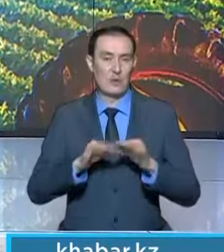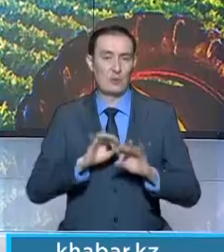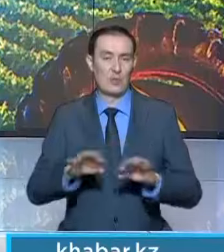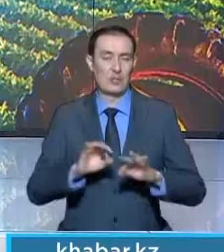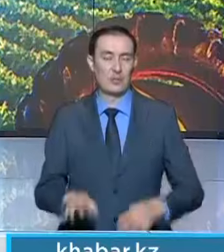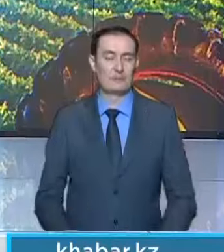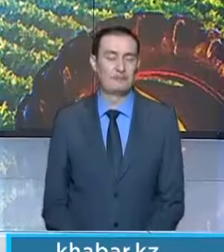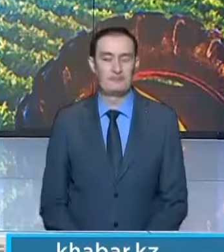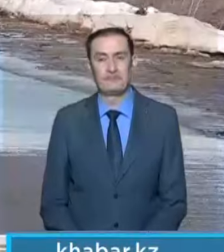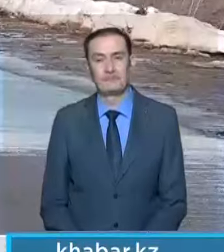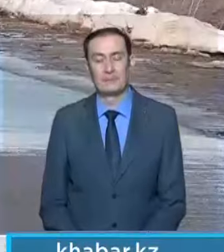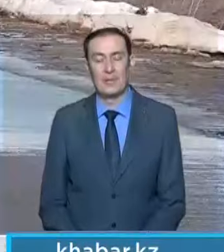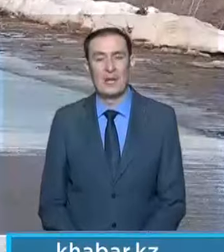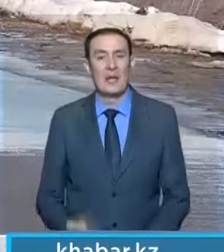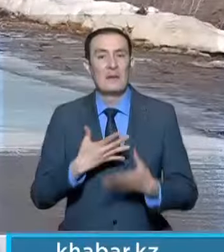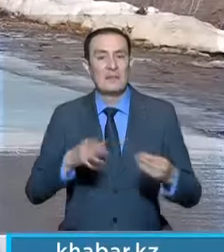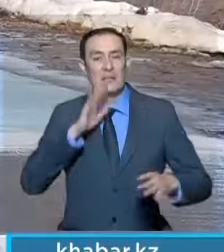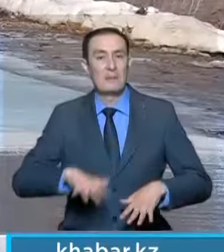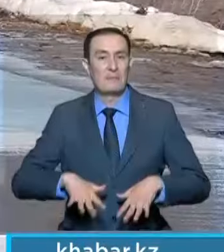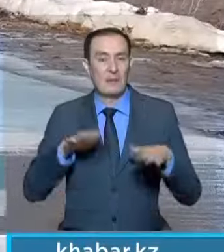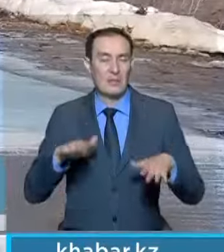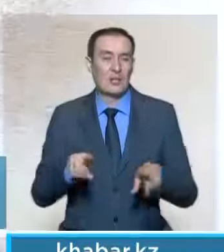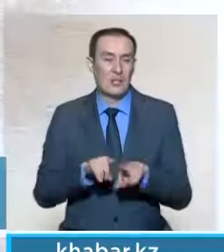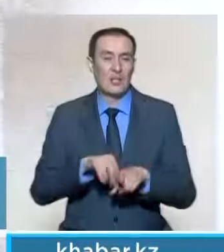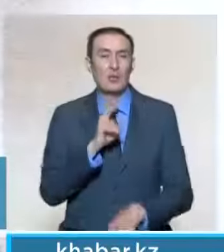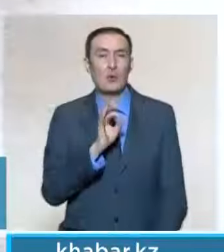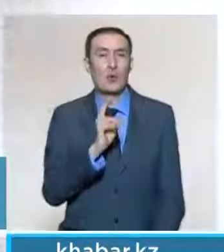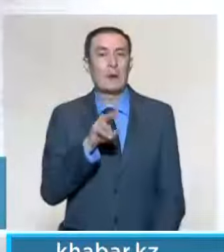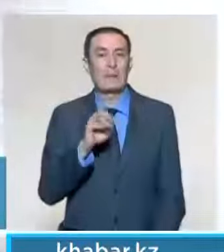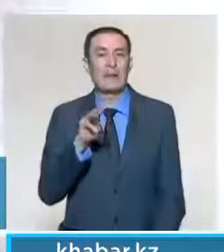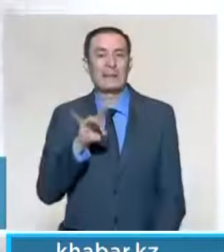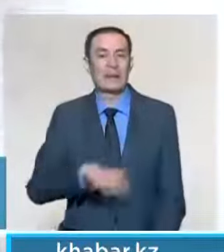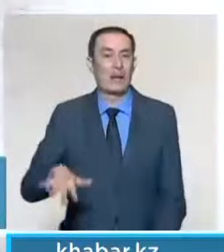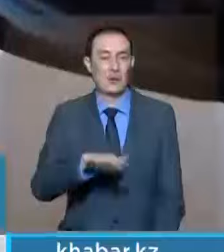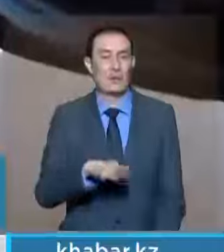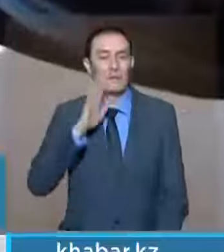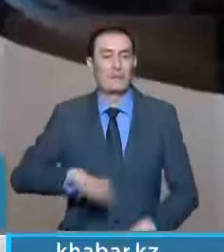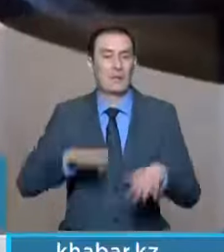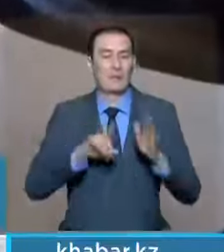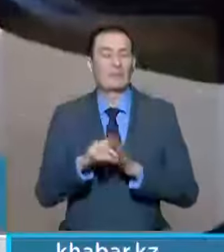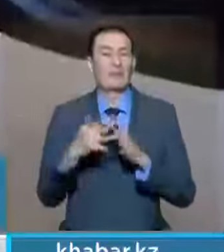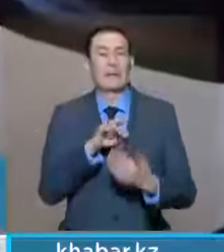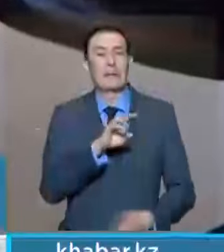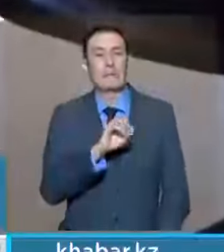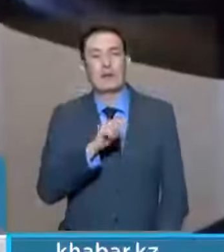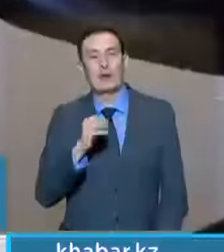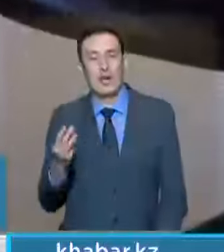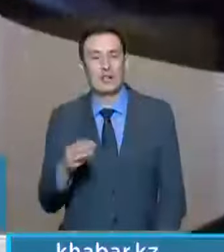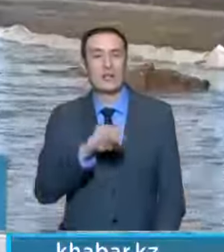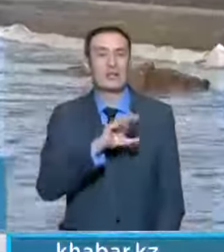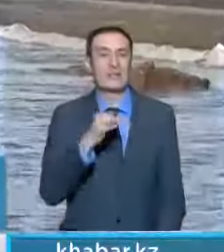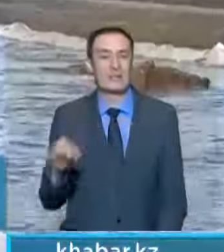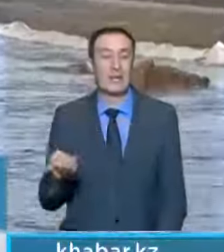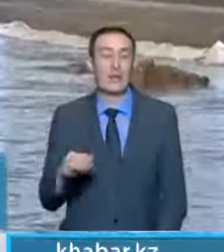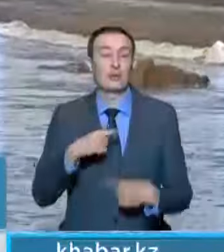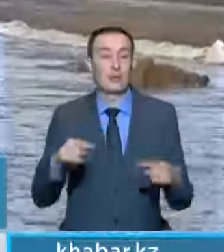Есенбердиной. Весенние паводки не обошли стороной, как Кокпектинский район. Здесь большая вода пришла в село Бегаш, Карганды-Коль, Таса и